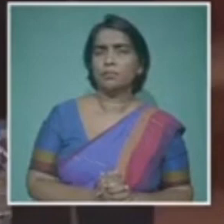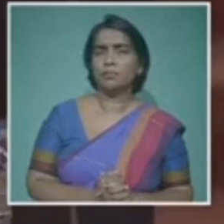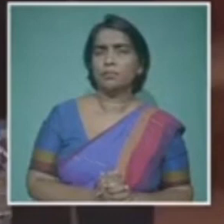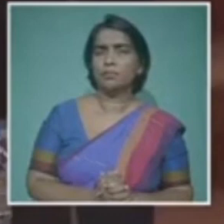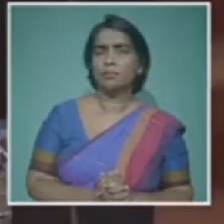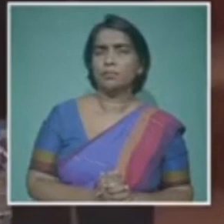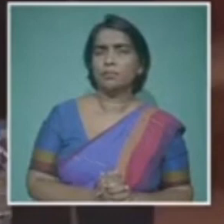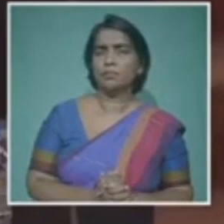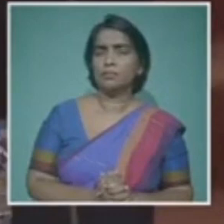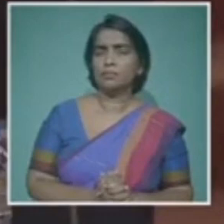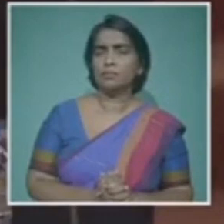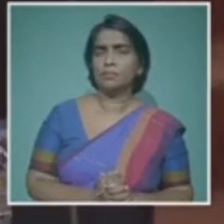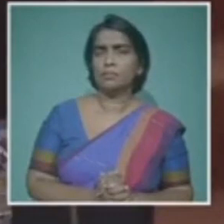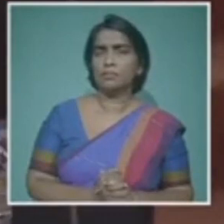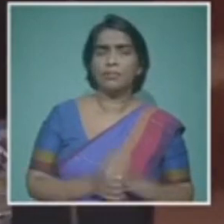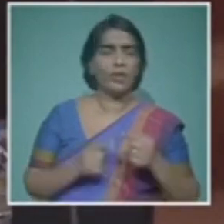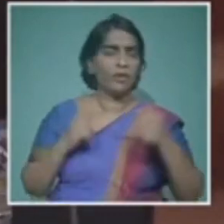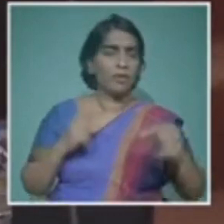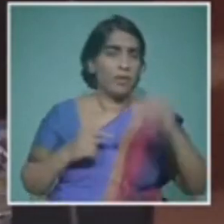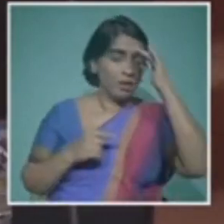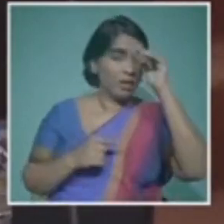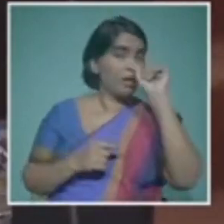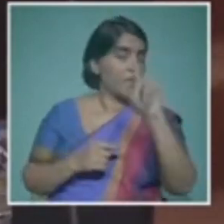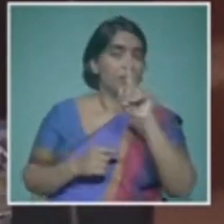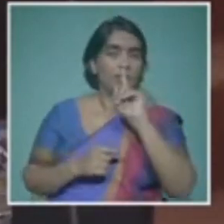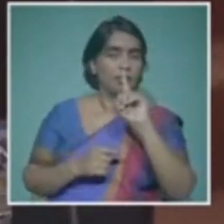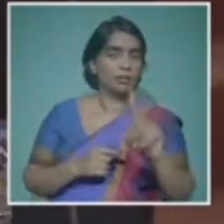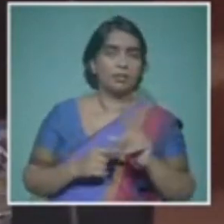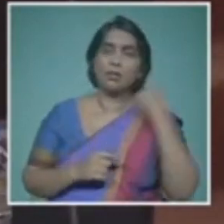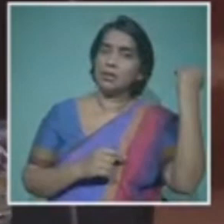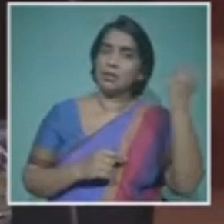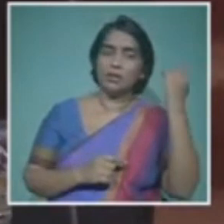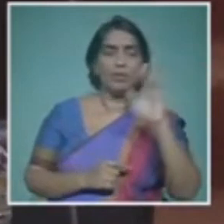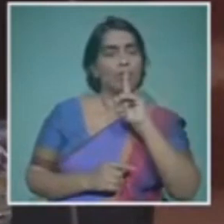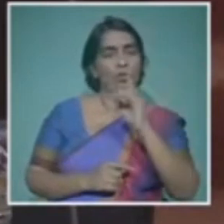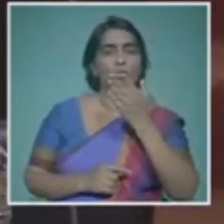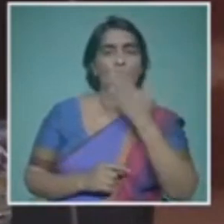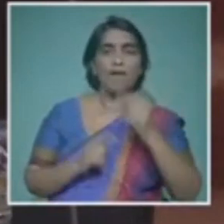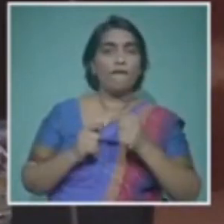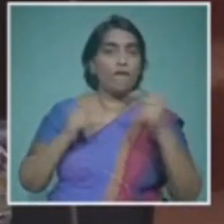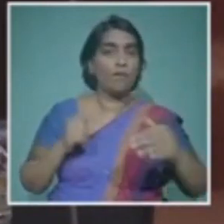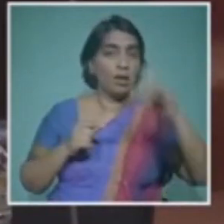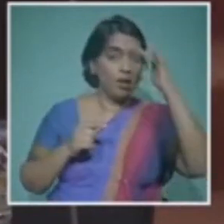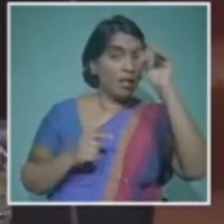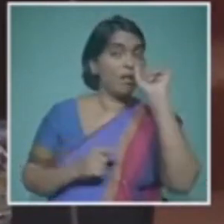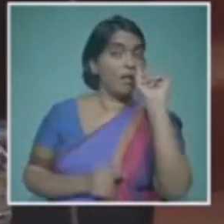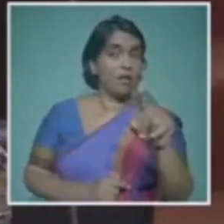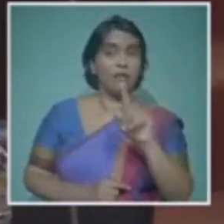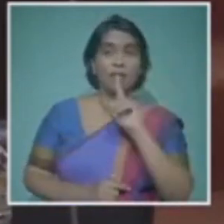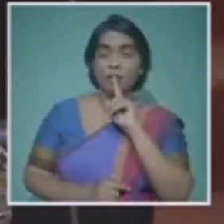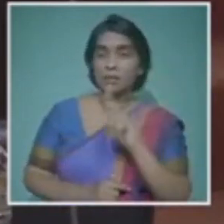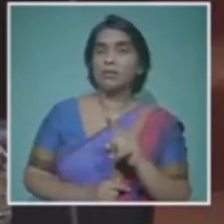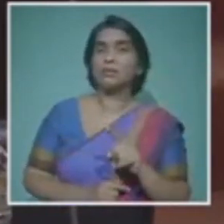මේමයි විපක්ෂ නායකයාගේ නම කියන්නේ නැතුව කතා කරන්න පුළුවන්. නමුත් විපක්ෂ නායකයාගේ නම කියලා